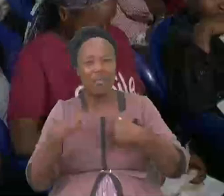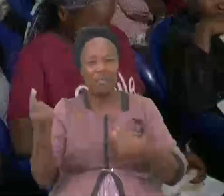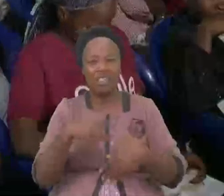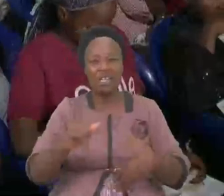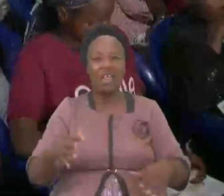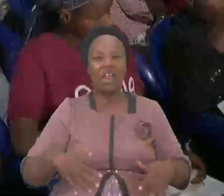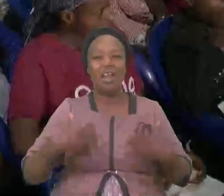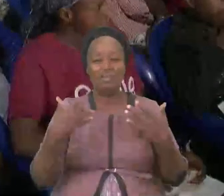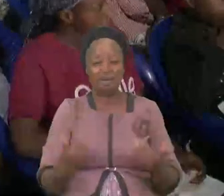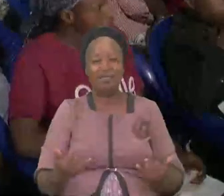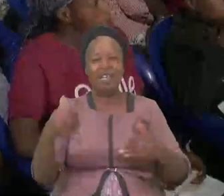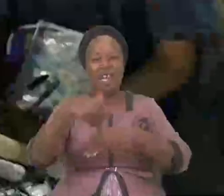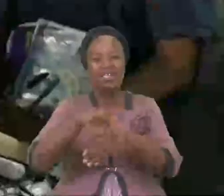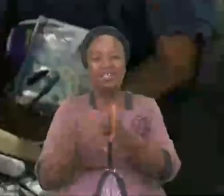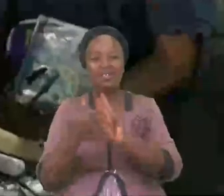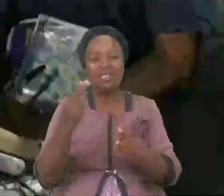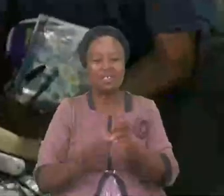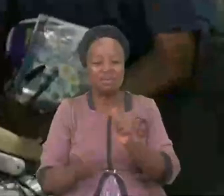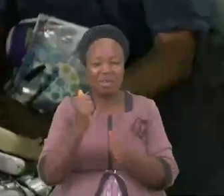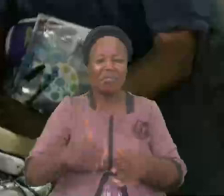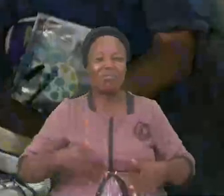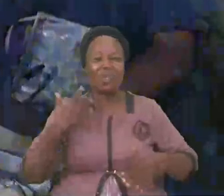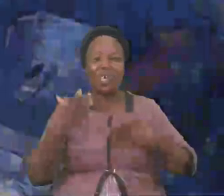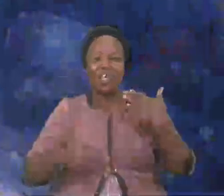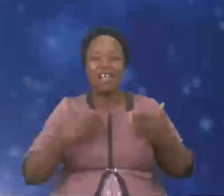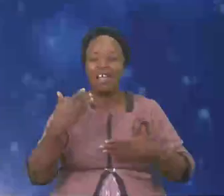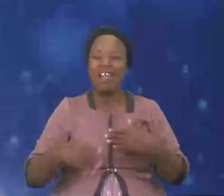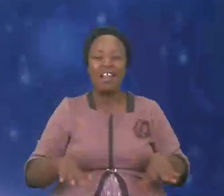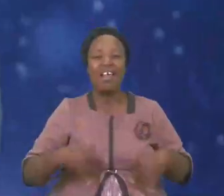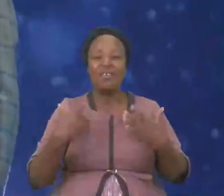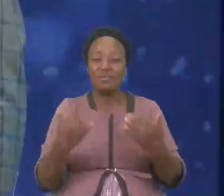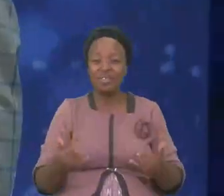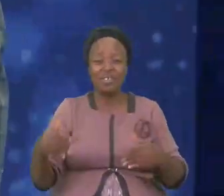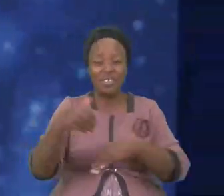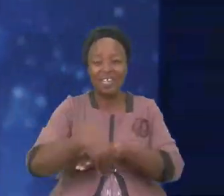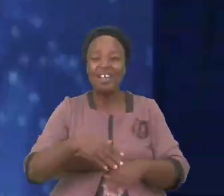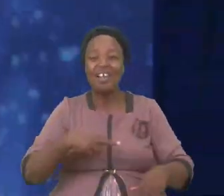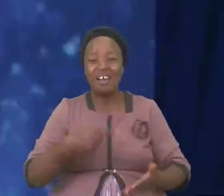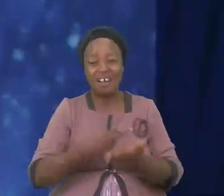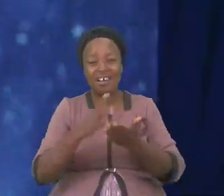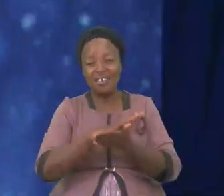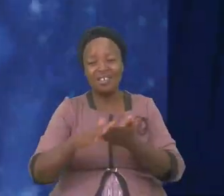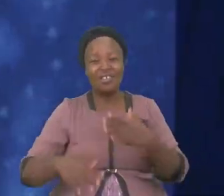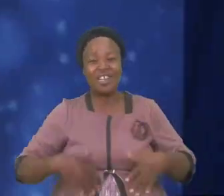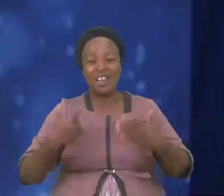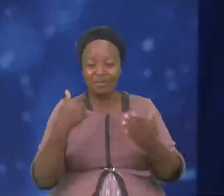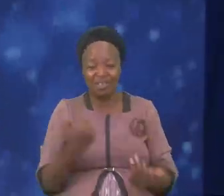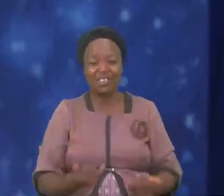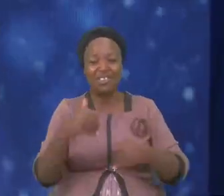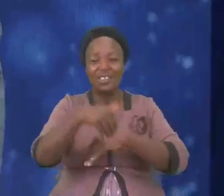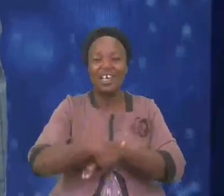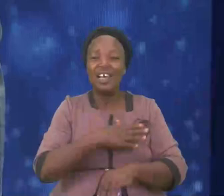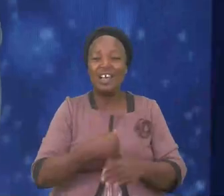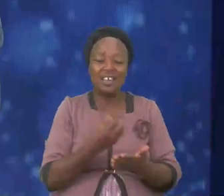soir. Une vie plus heureuse ce soir. Une vie plus juste ce soir. Une vie plus glorieuse ce